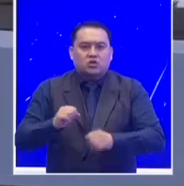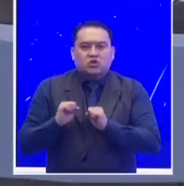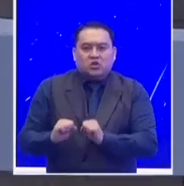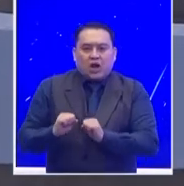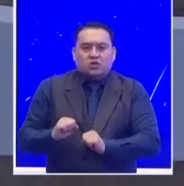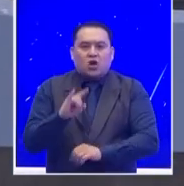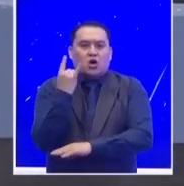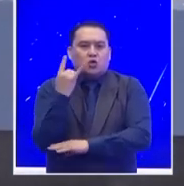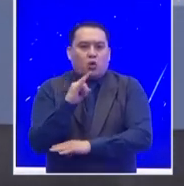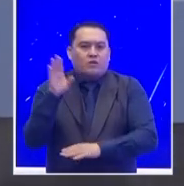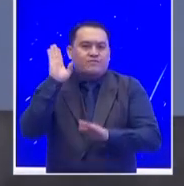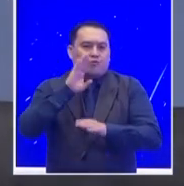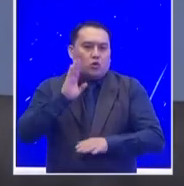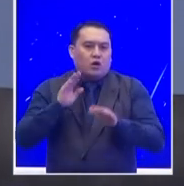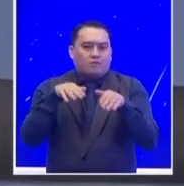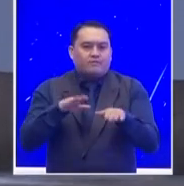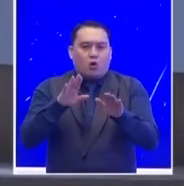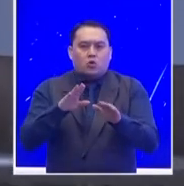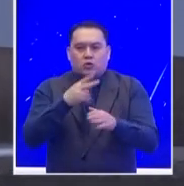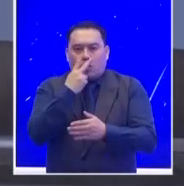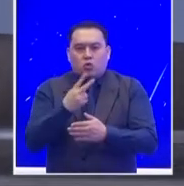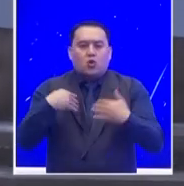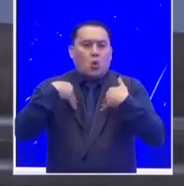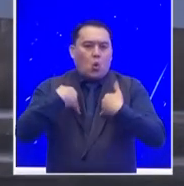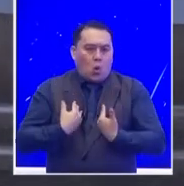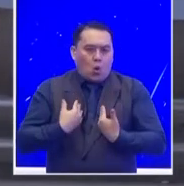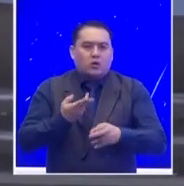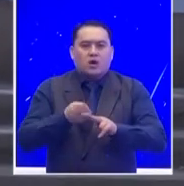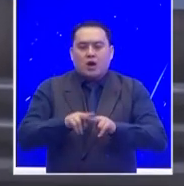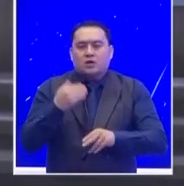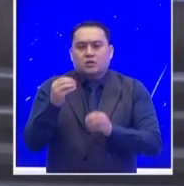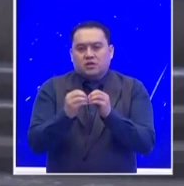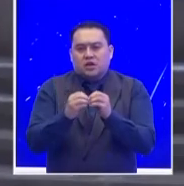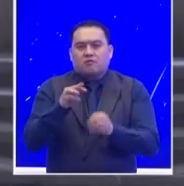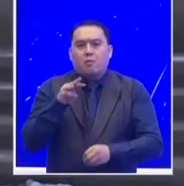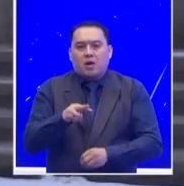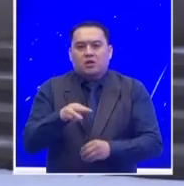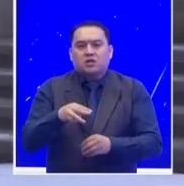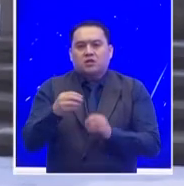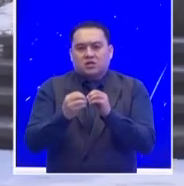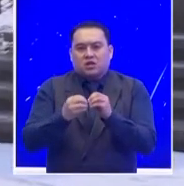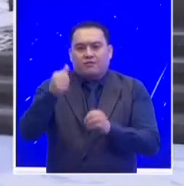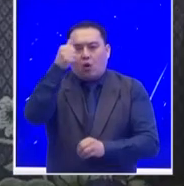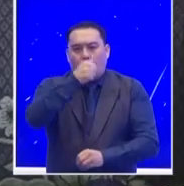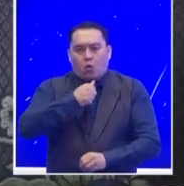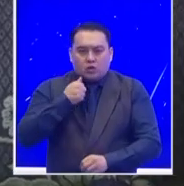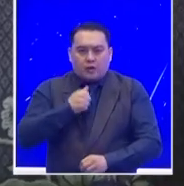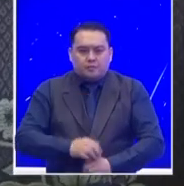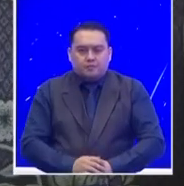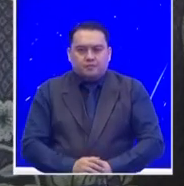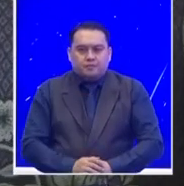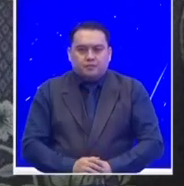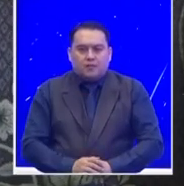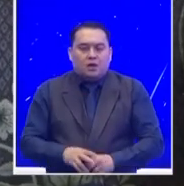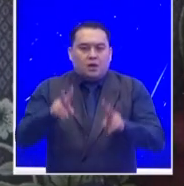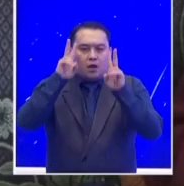защищающая ребенка от волн. Стела символизирует горе, пережитое козлагашцами 10 марта 2010 года. «Я